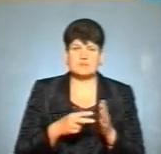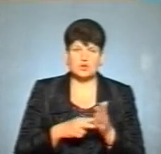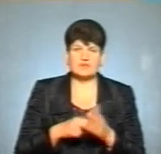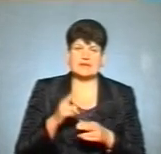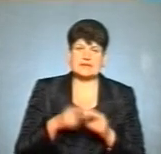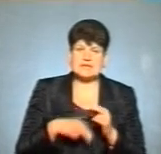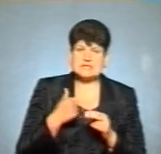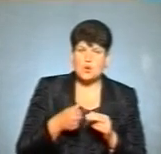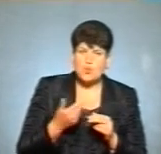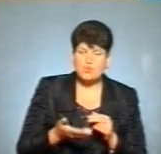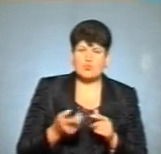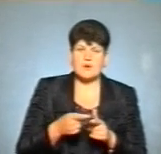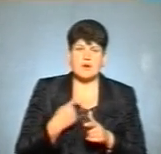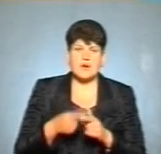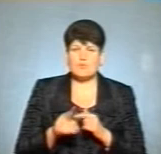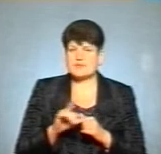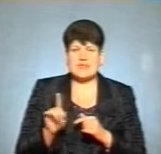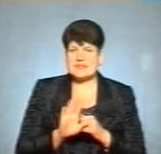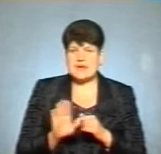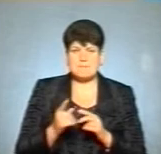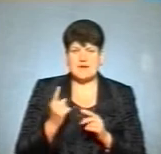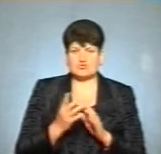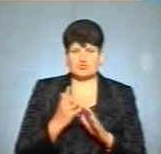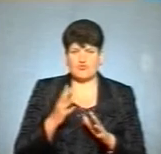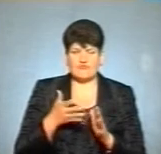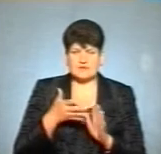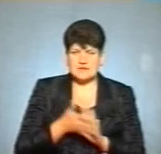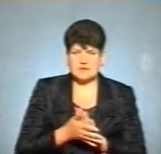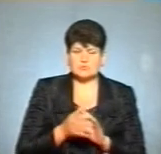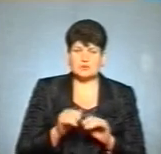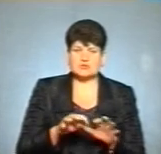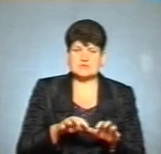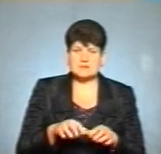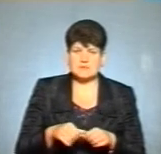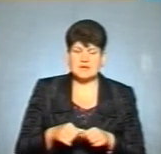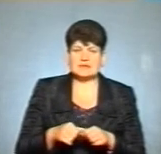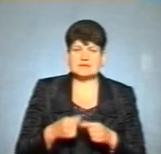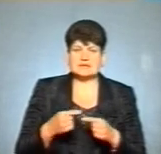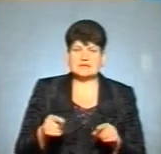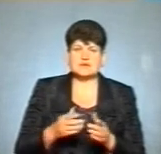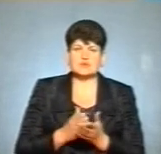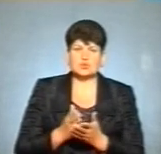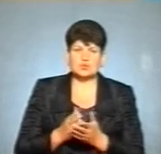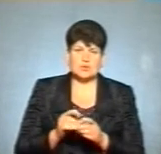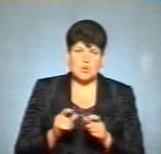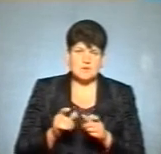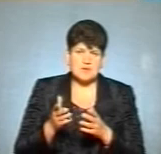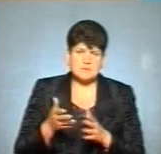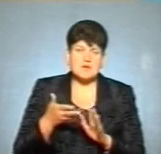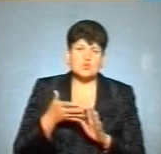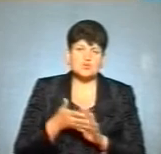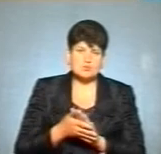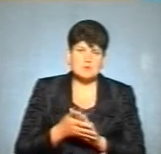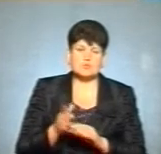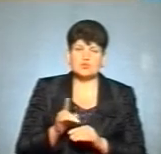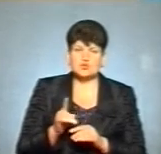кінець року, так, або якісь не першочергові витрати. Можливо, це будуть забиратися з певних якихось інфраструктурних об'єктів. Хоча ми розуміємо, що, знову